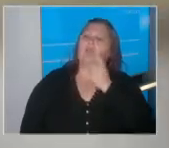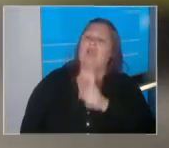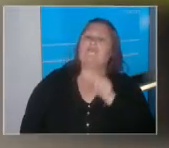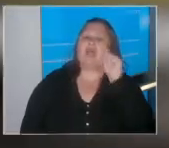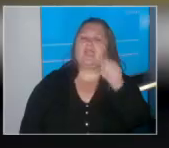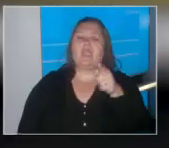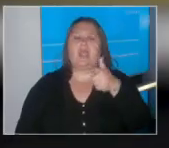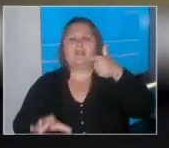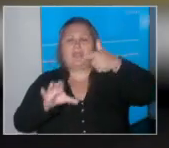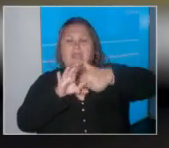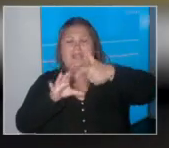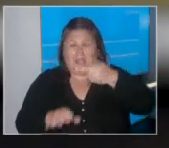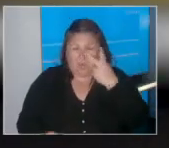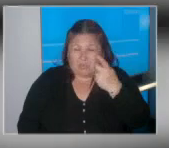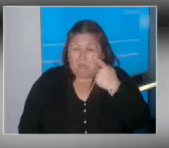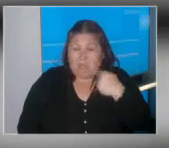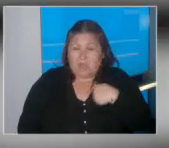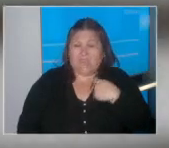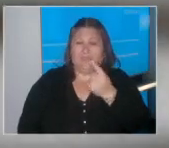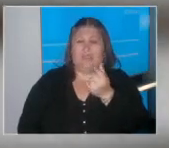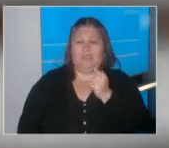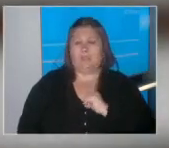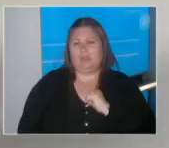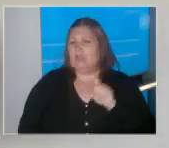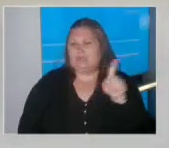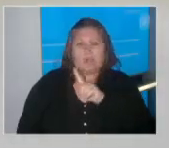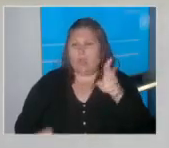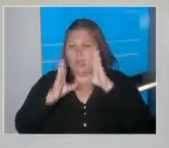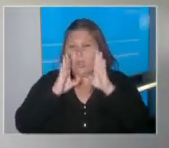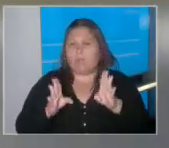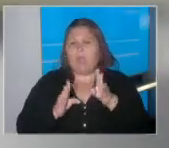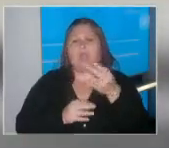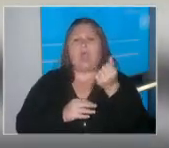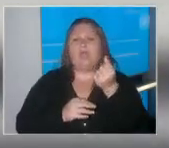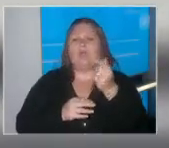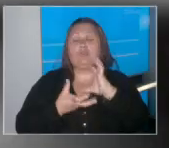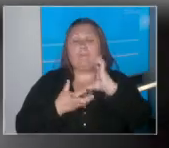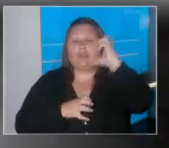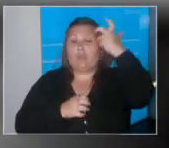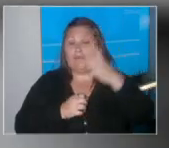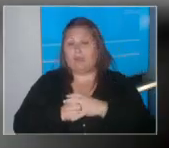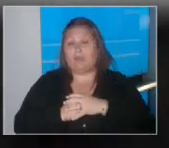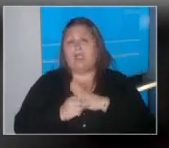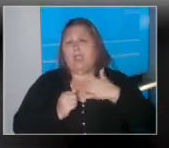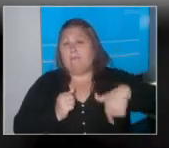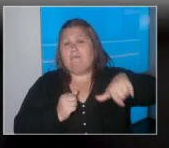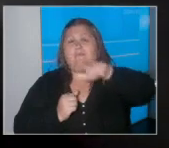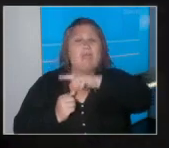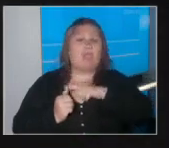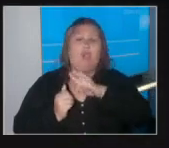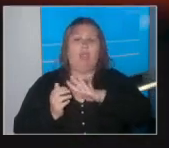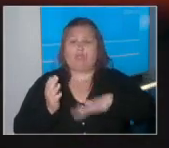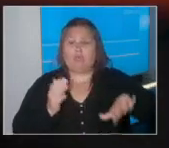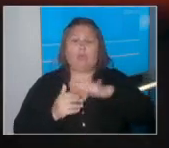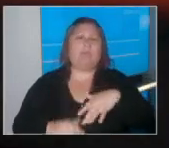לתחנת דלק, לראות במו עיניי את המחירים. זה לא יאומן. עליות מחירים מטורפות בכל התחומים. משכנתאות, מזון,